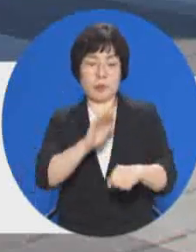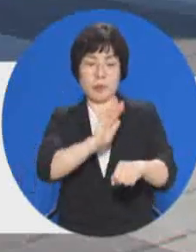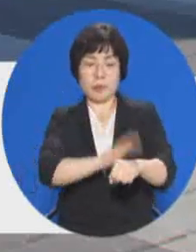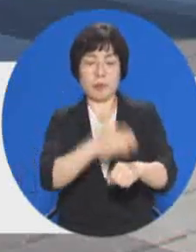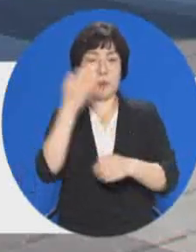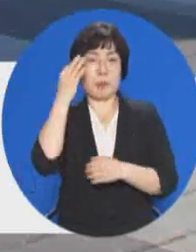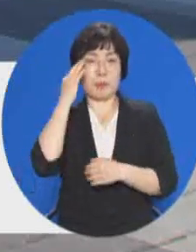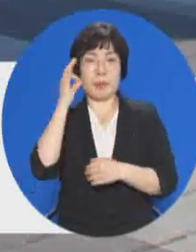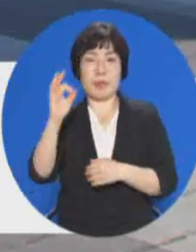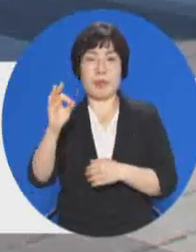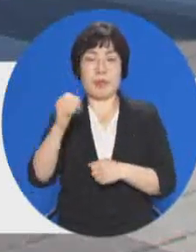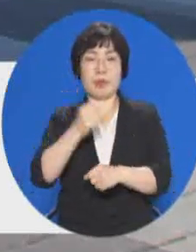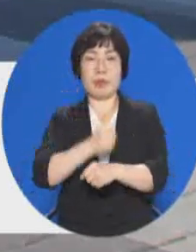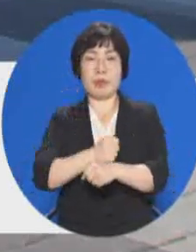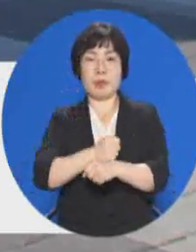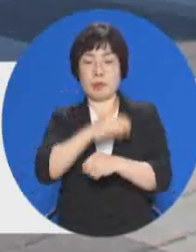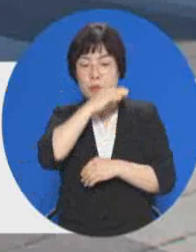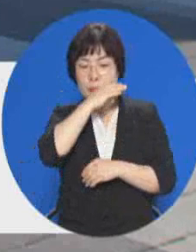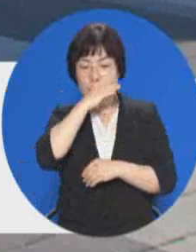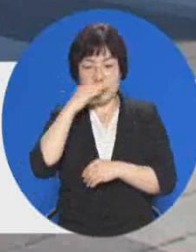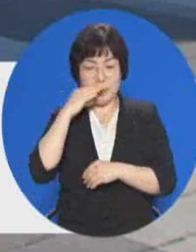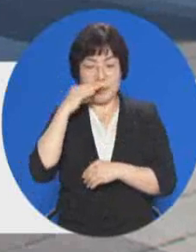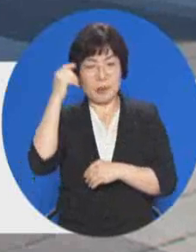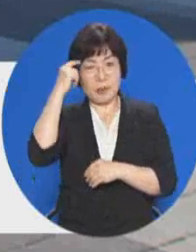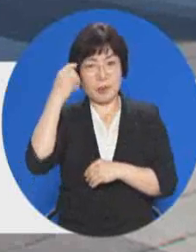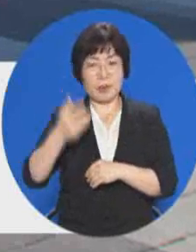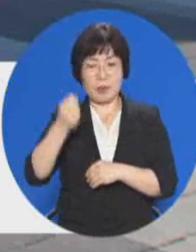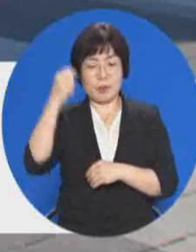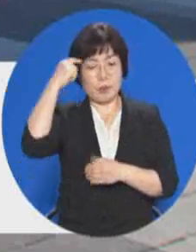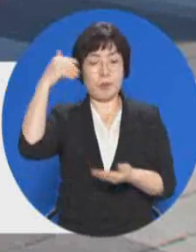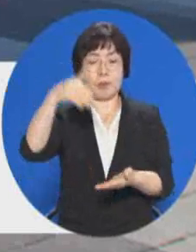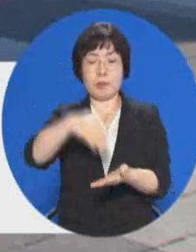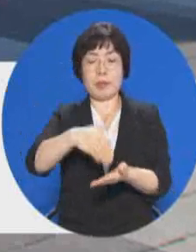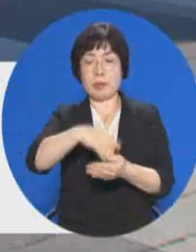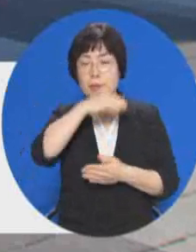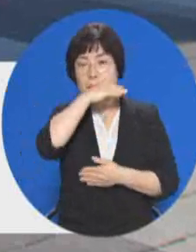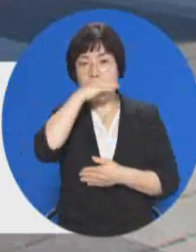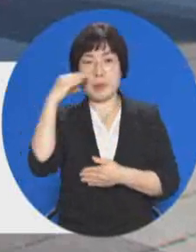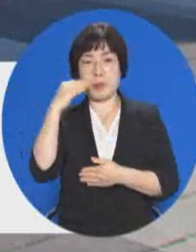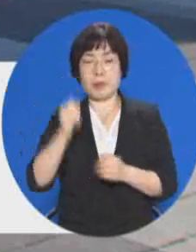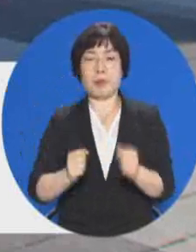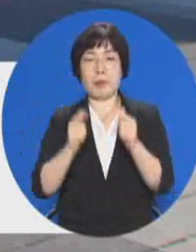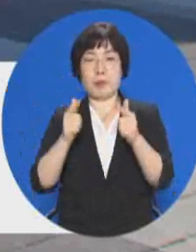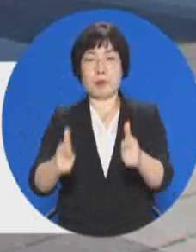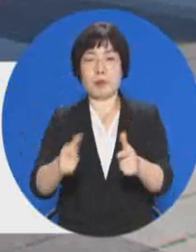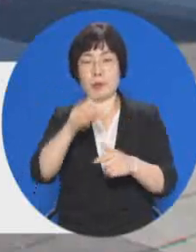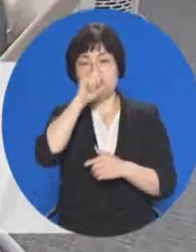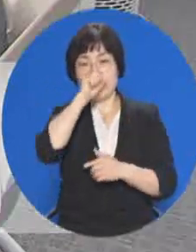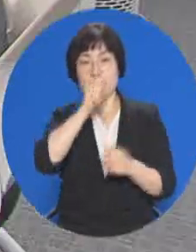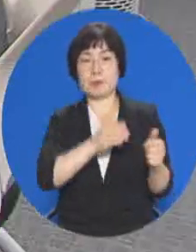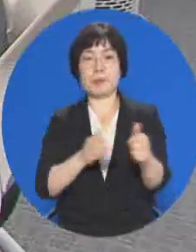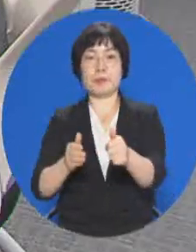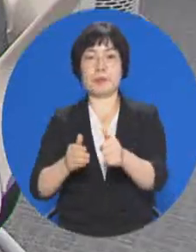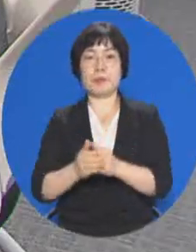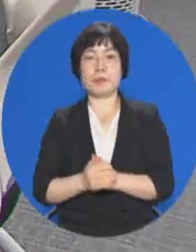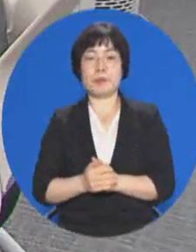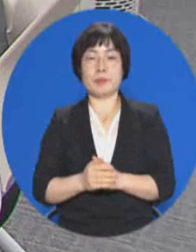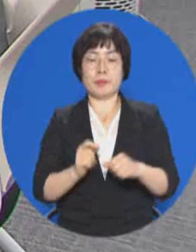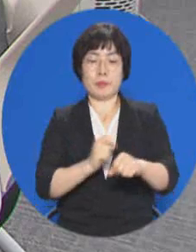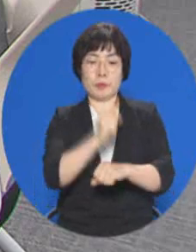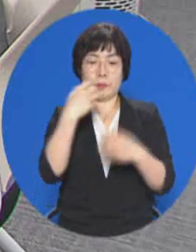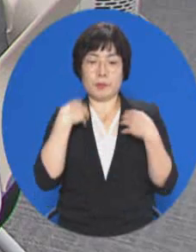잘못을 바로 인식하시고 반성하고 바로잡을 수 있는 기회가 됐으면 좋겠습니다. 공군은